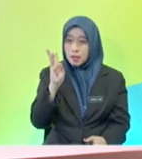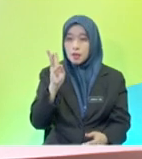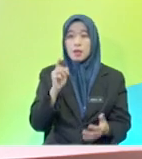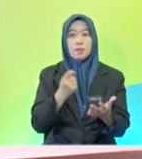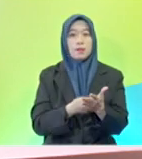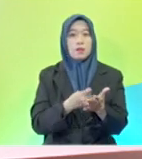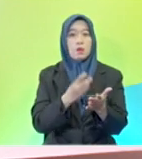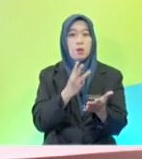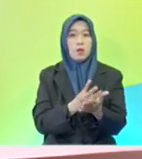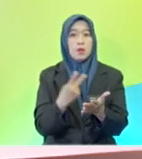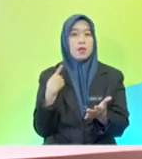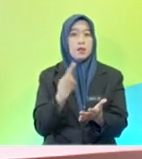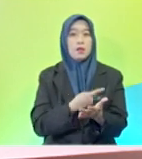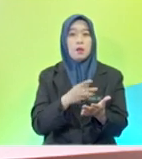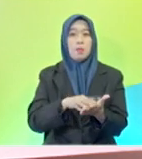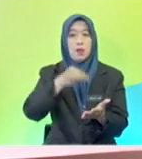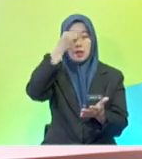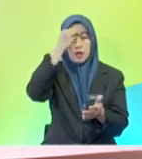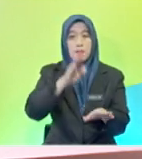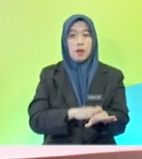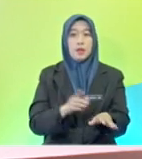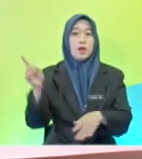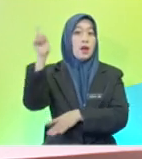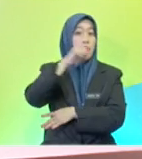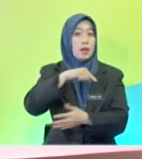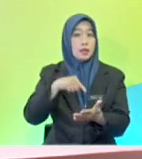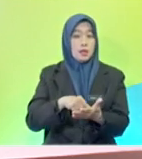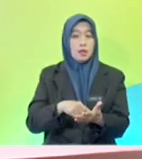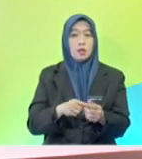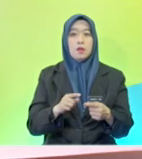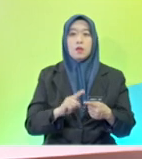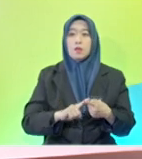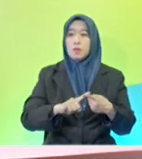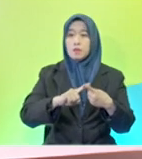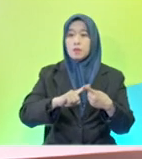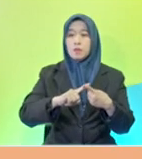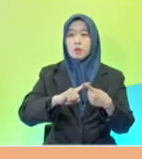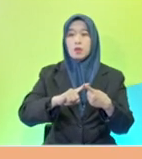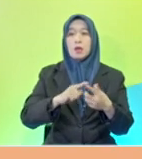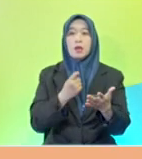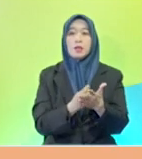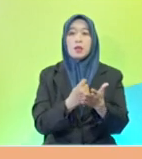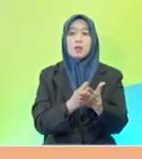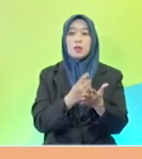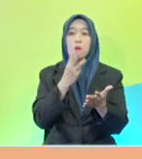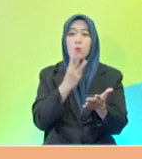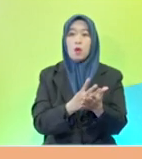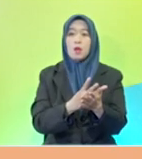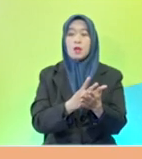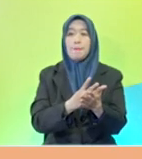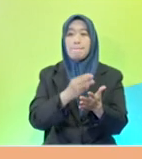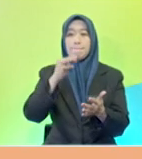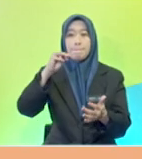kita akan pelajari pada hari ini. Yang pertama ialah tanda wakaf mim